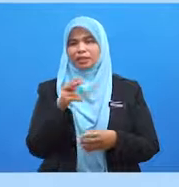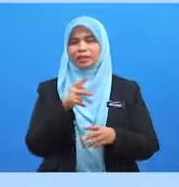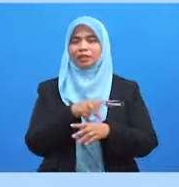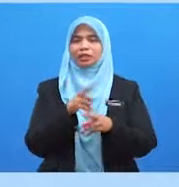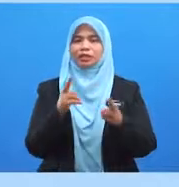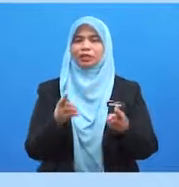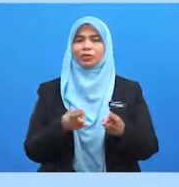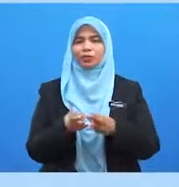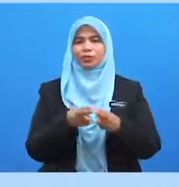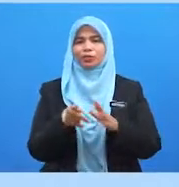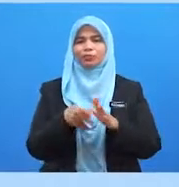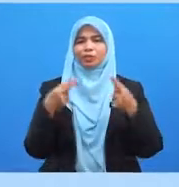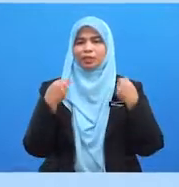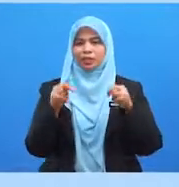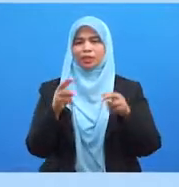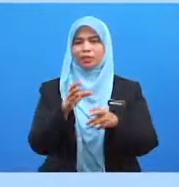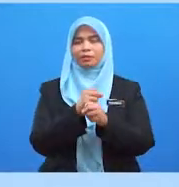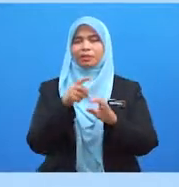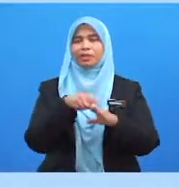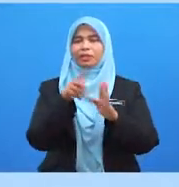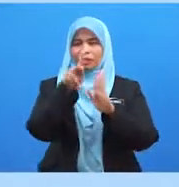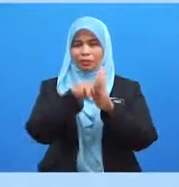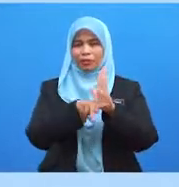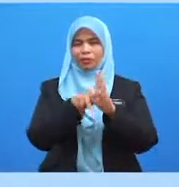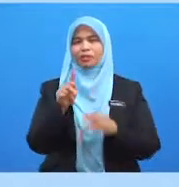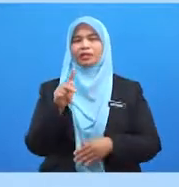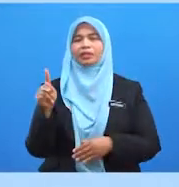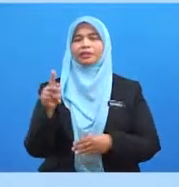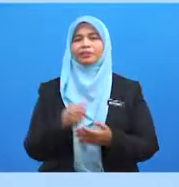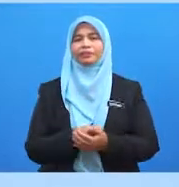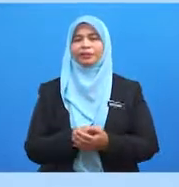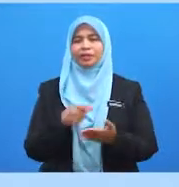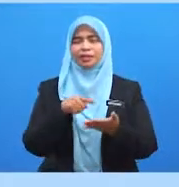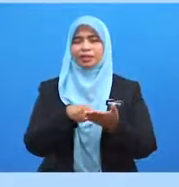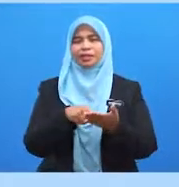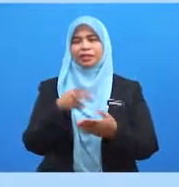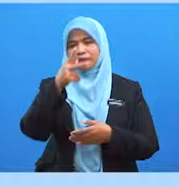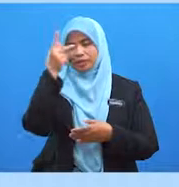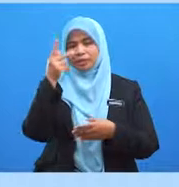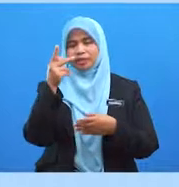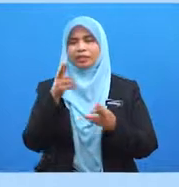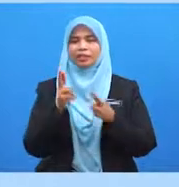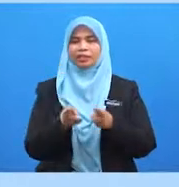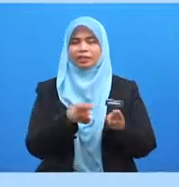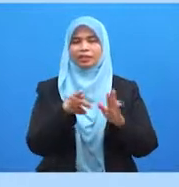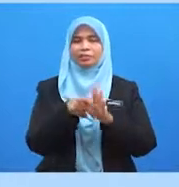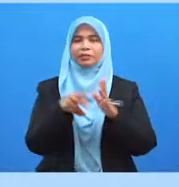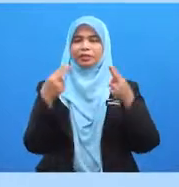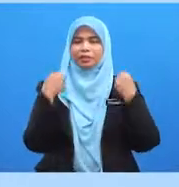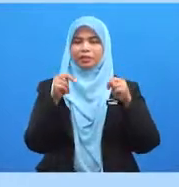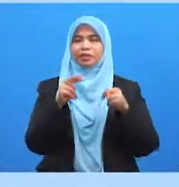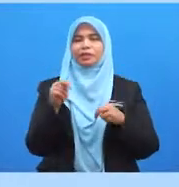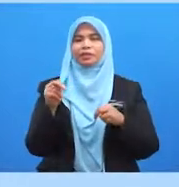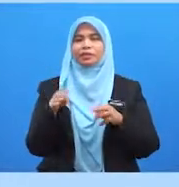menguruskan perniagaan dapat dikurangkan. Ini kerana rancangan perniagaan